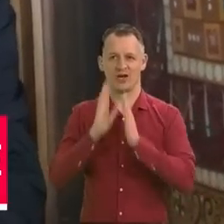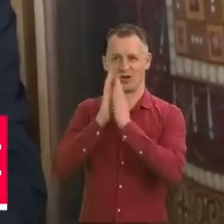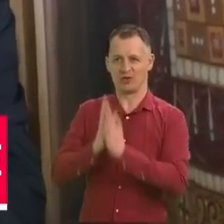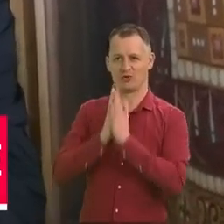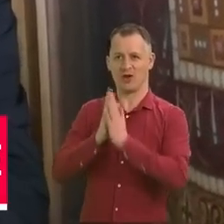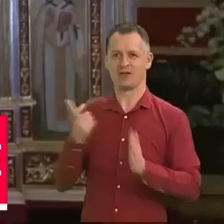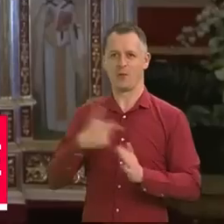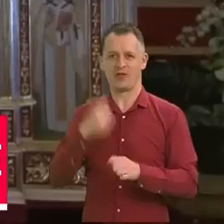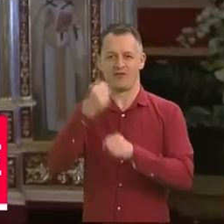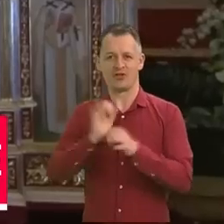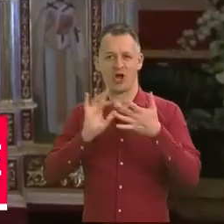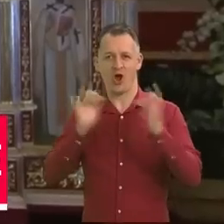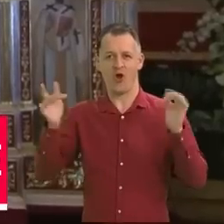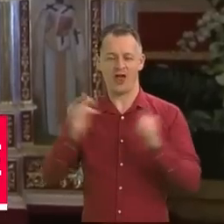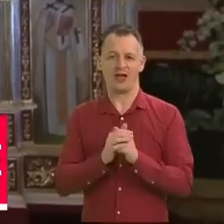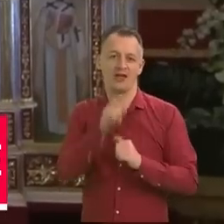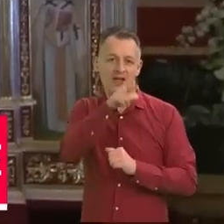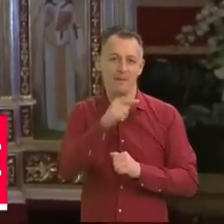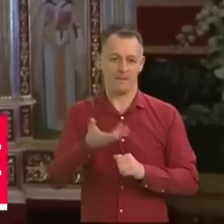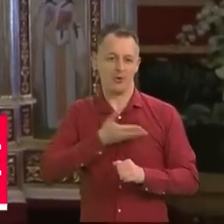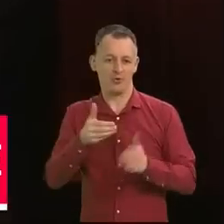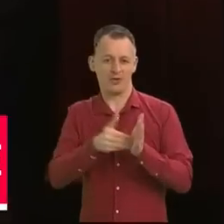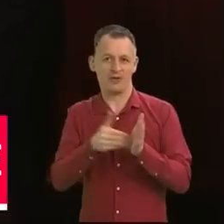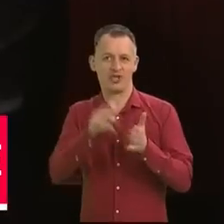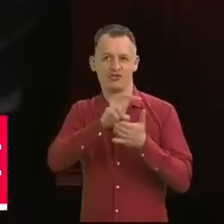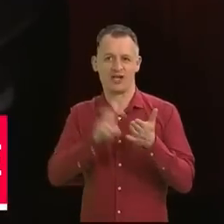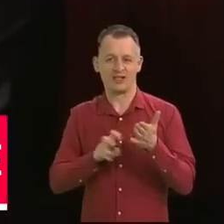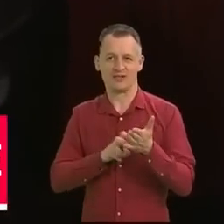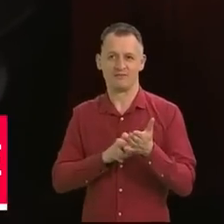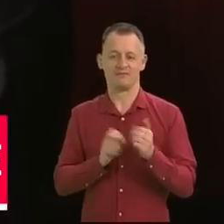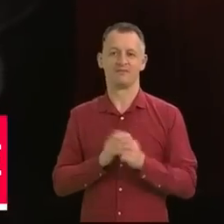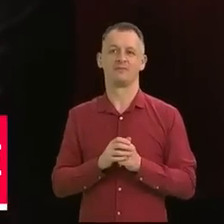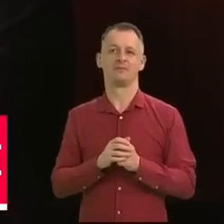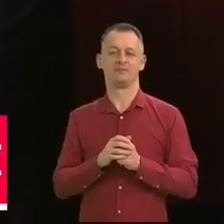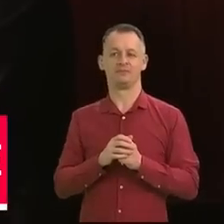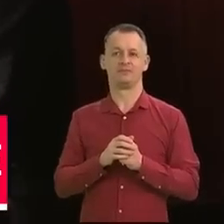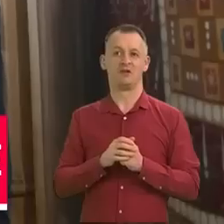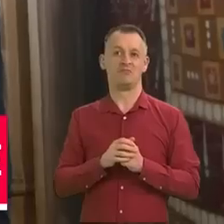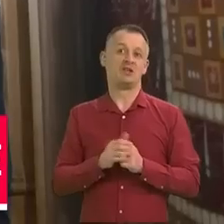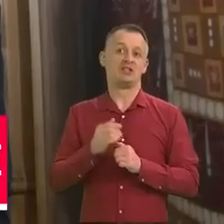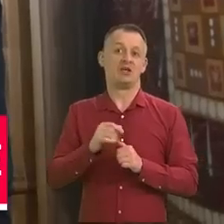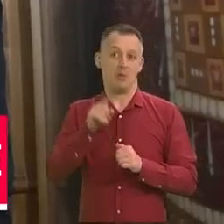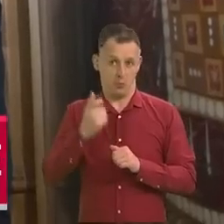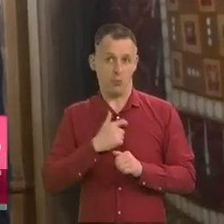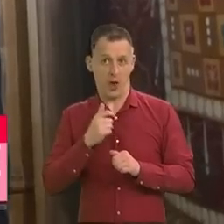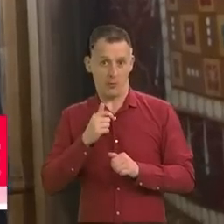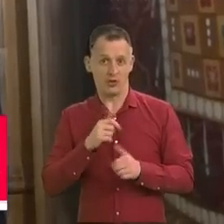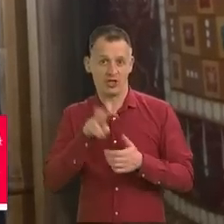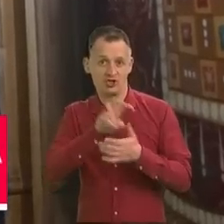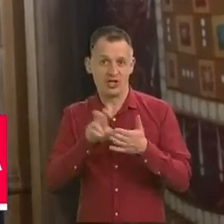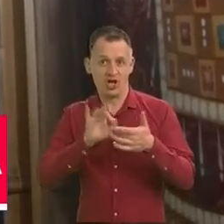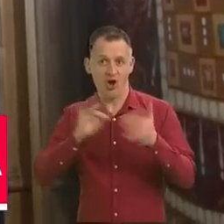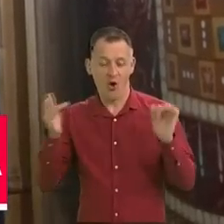face online. Trebuie să o citească părintele. Dacă are părintele posibilitatea să citească online, are posibilitatea. Ați